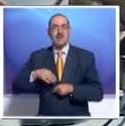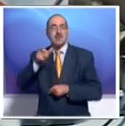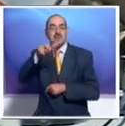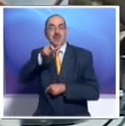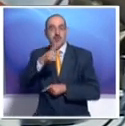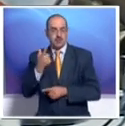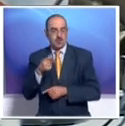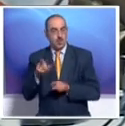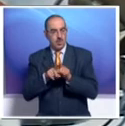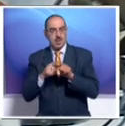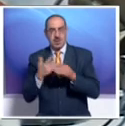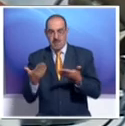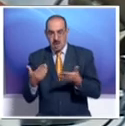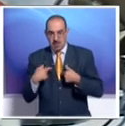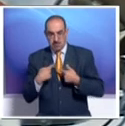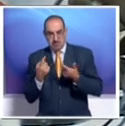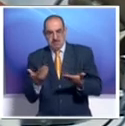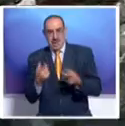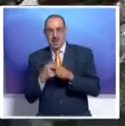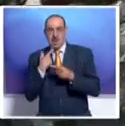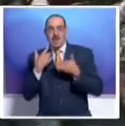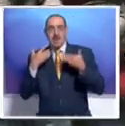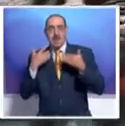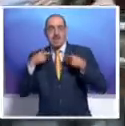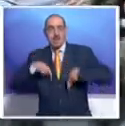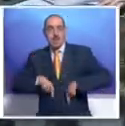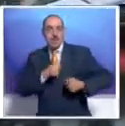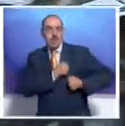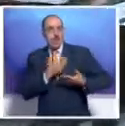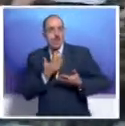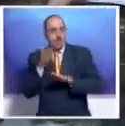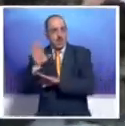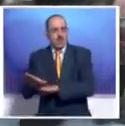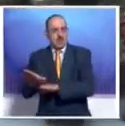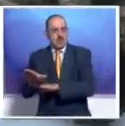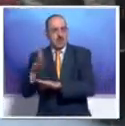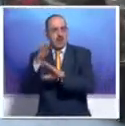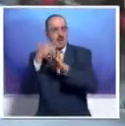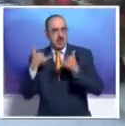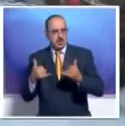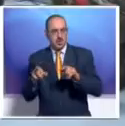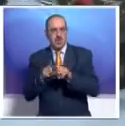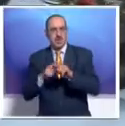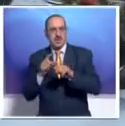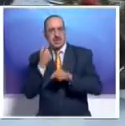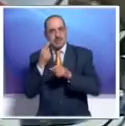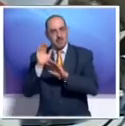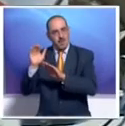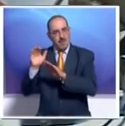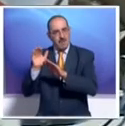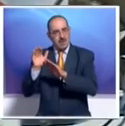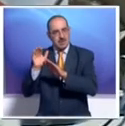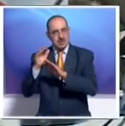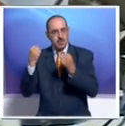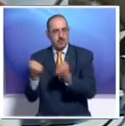وإنه لا طموح لنا سوى حماية الوطن بسط نعمة الأمن والاستقرار والحفاظ على سمعة